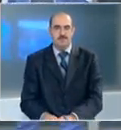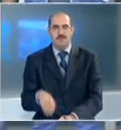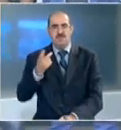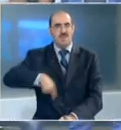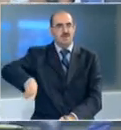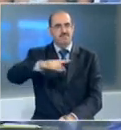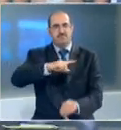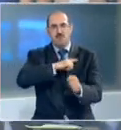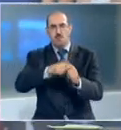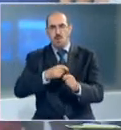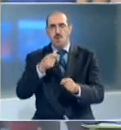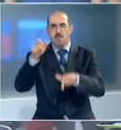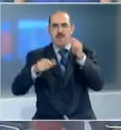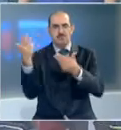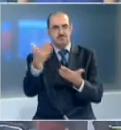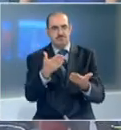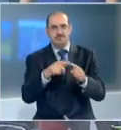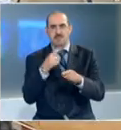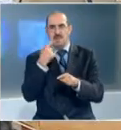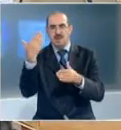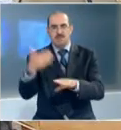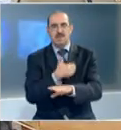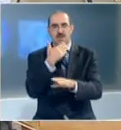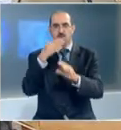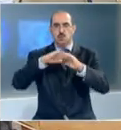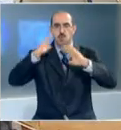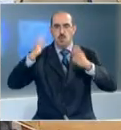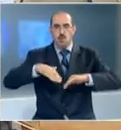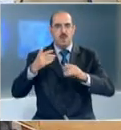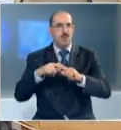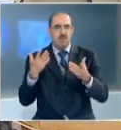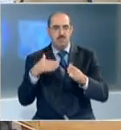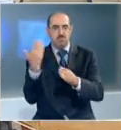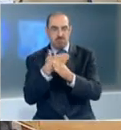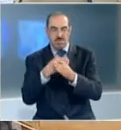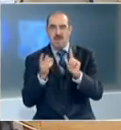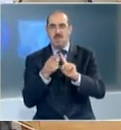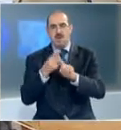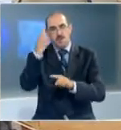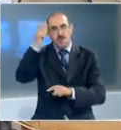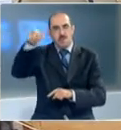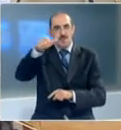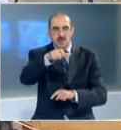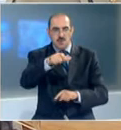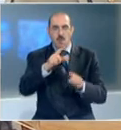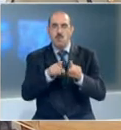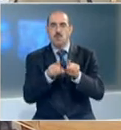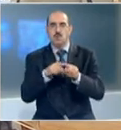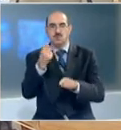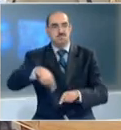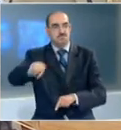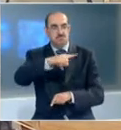أيها الرياضيون، إن نجاح هذه البطولة يعود على الفضل بالدرجة الأولى